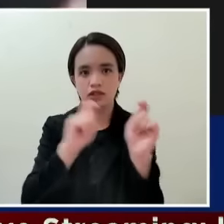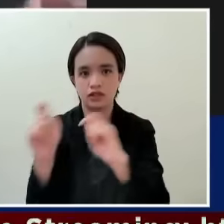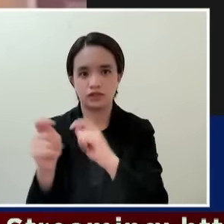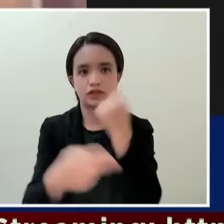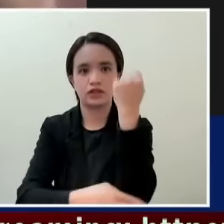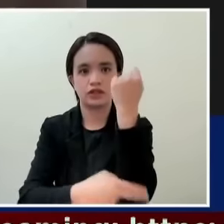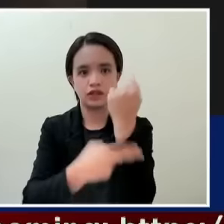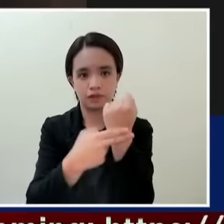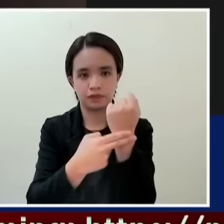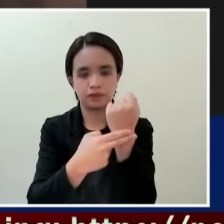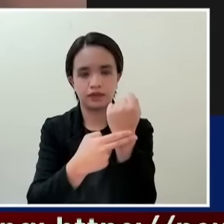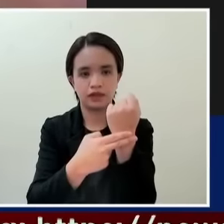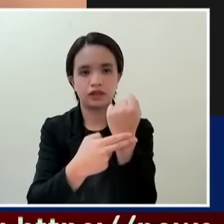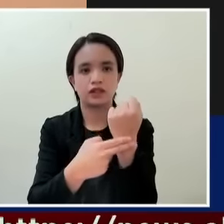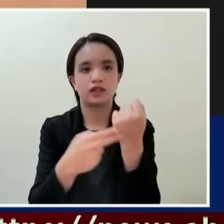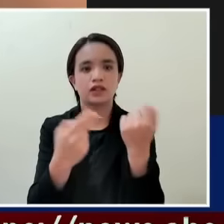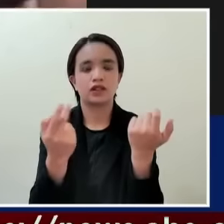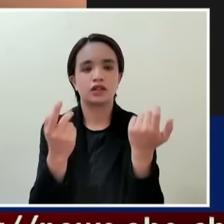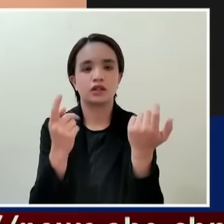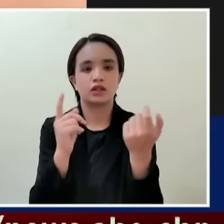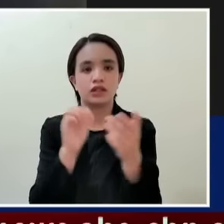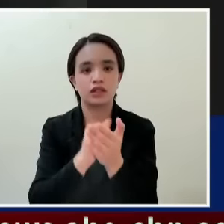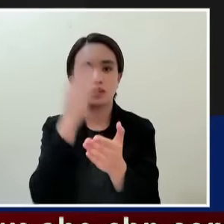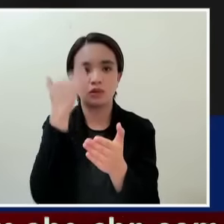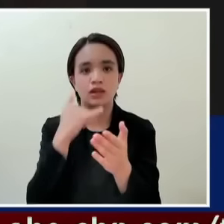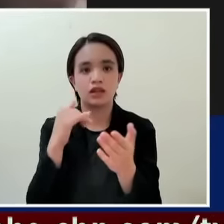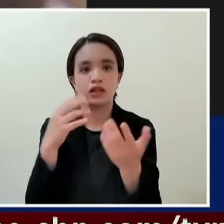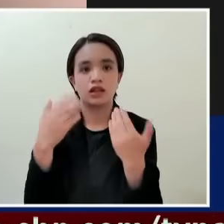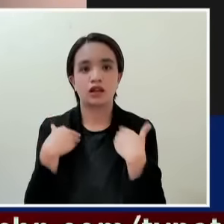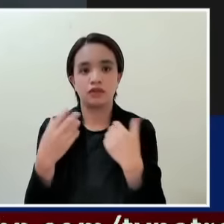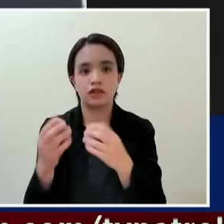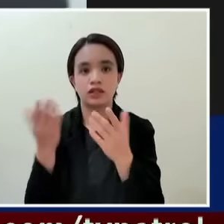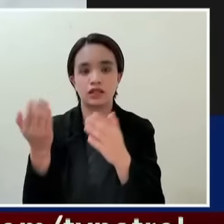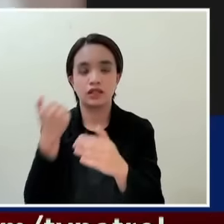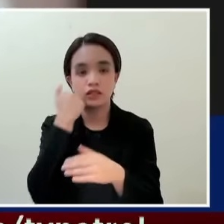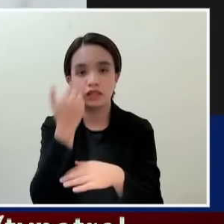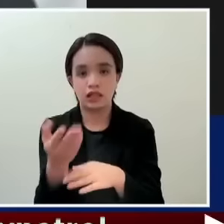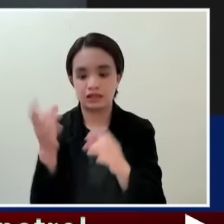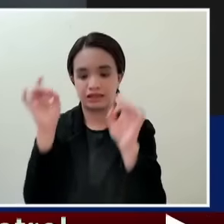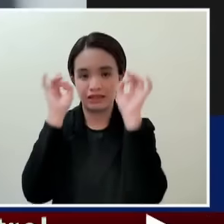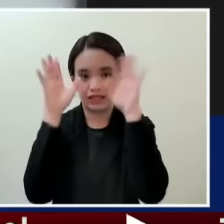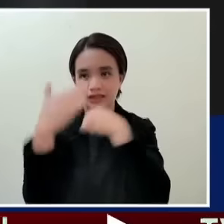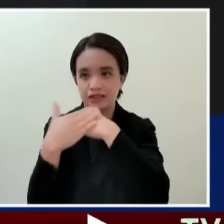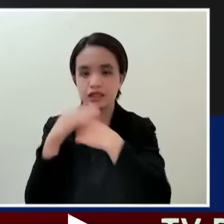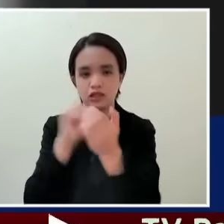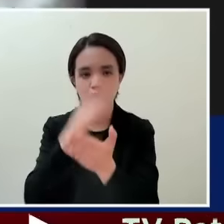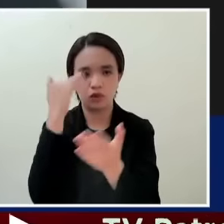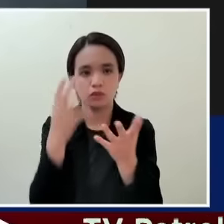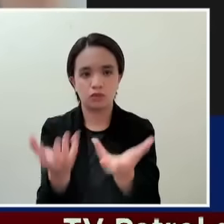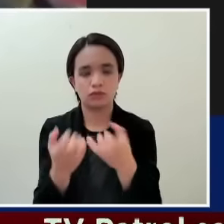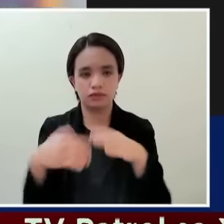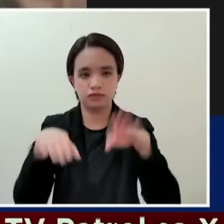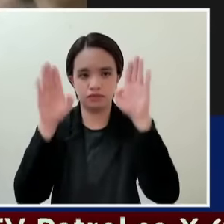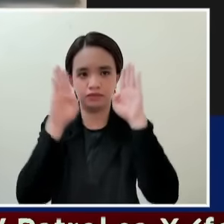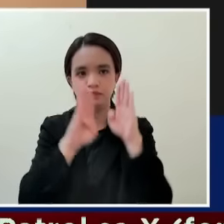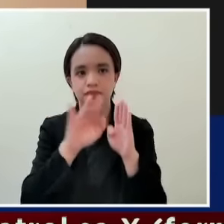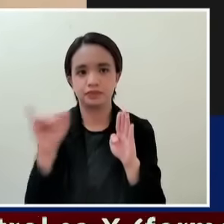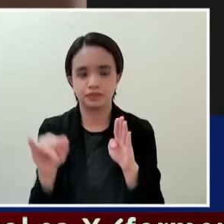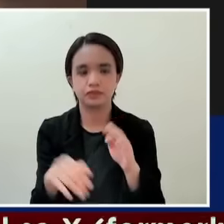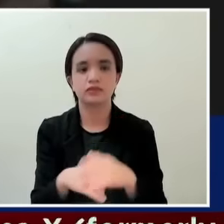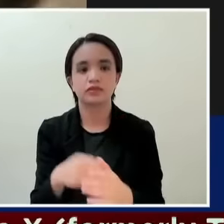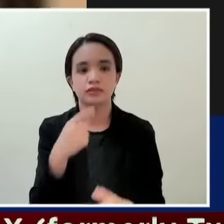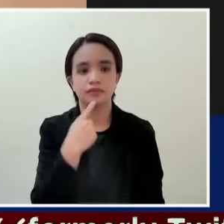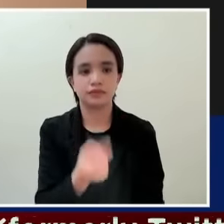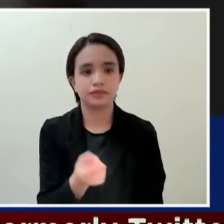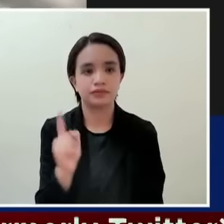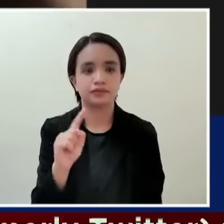death threat kaya't gusto nang sumuko sa Bureau of Immigration noon. 2 linggo na ang nakaraan na magsabi umano si Go na nais